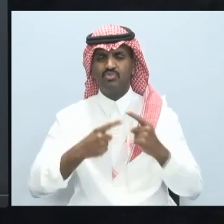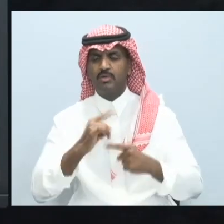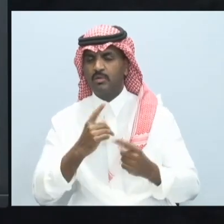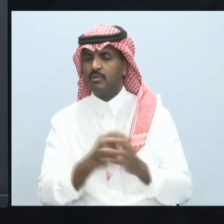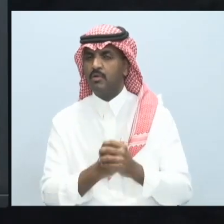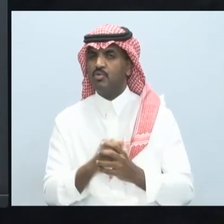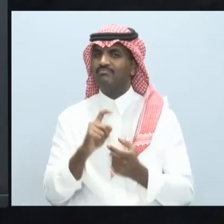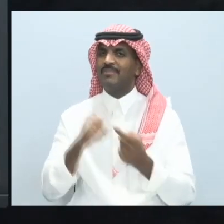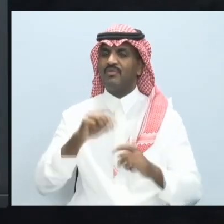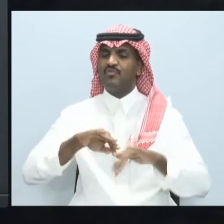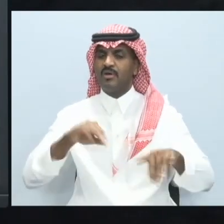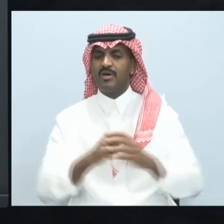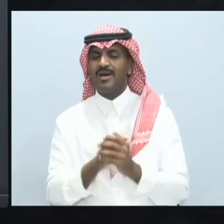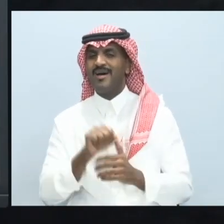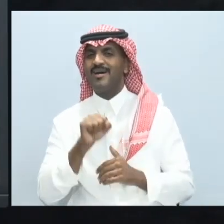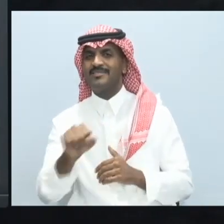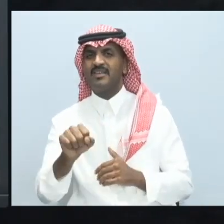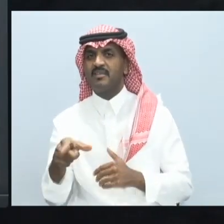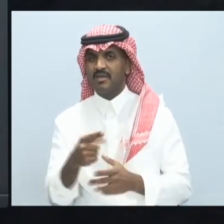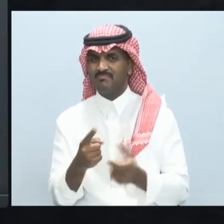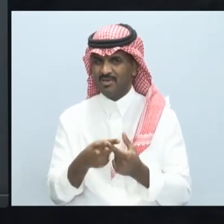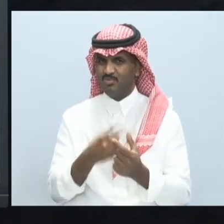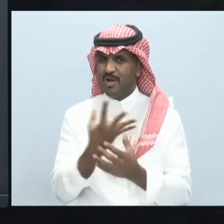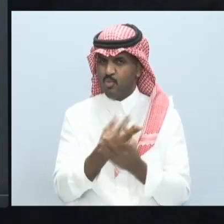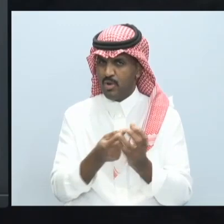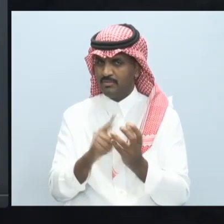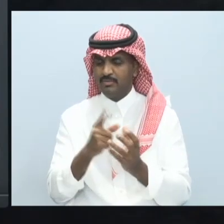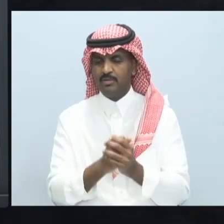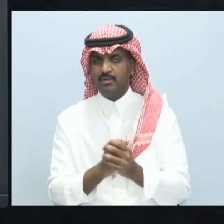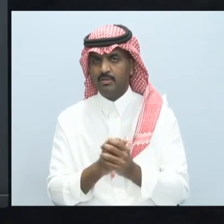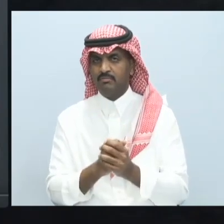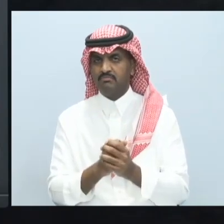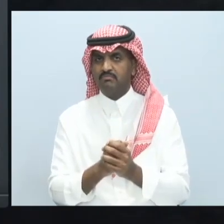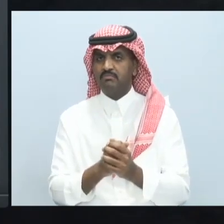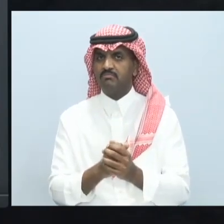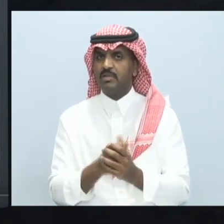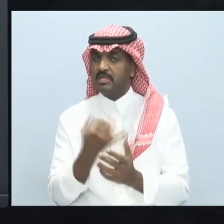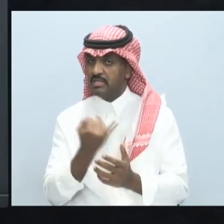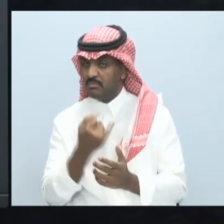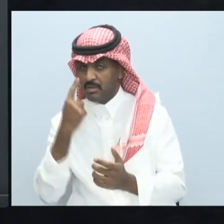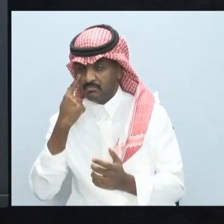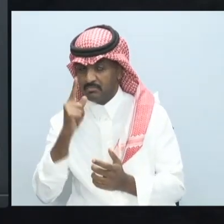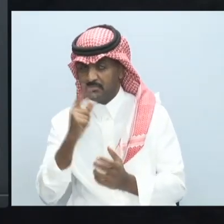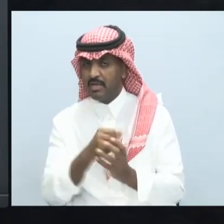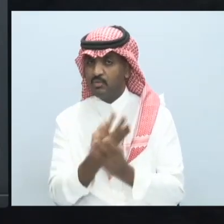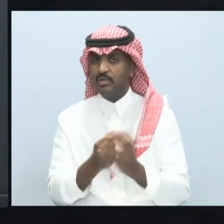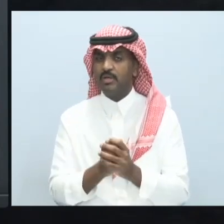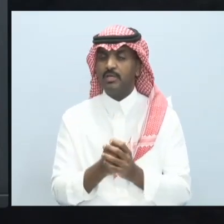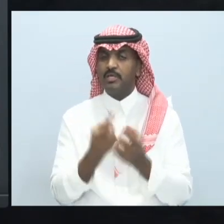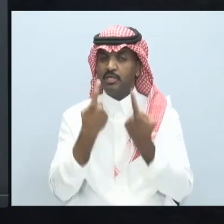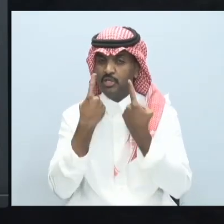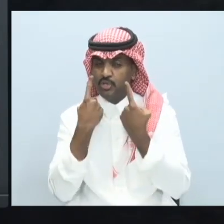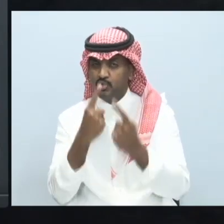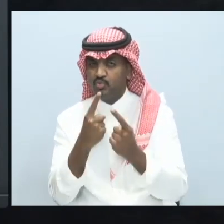في هذه الفرقه خاصه اذا كان بينهما اولاد مراعاه لهؤلاء الاولاد ان يعيشوا